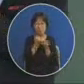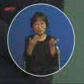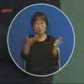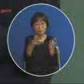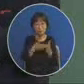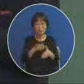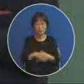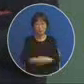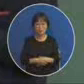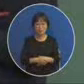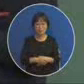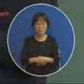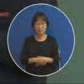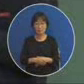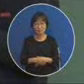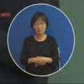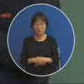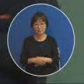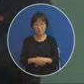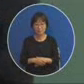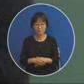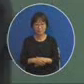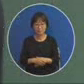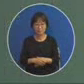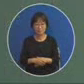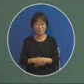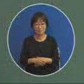제가 부탁을 했어요. So I just asked one thing.